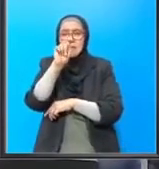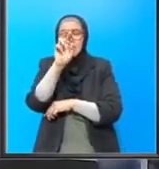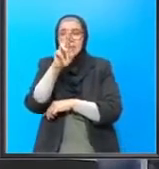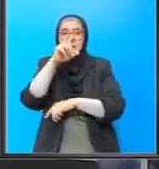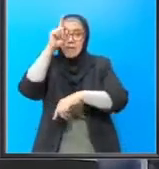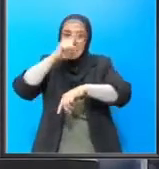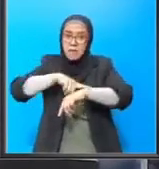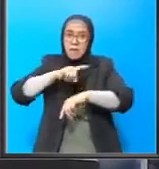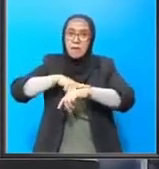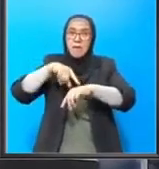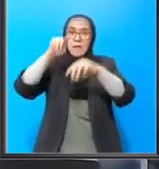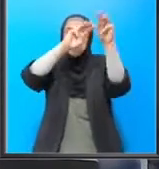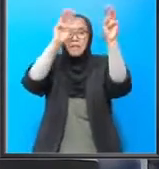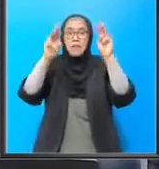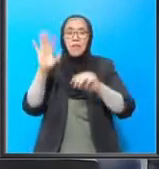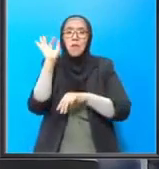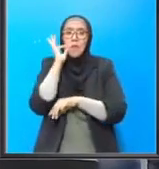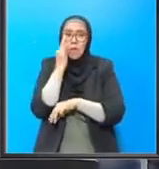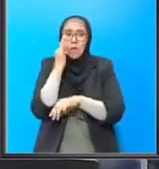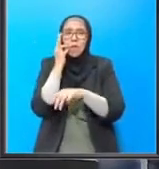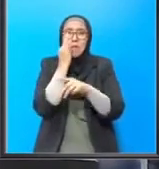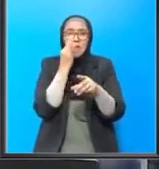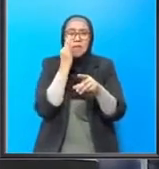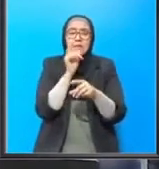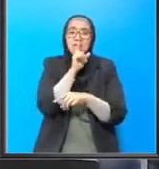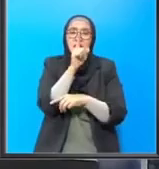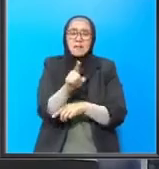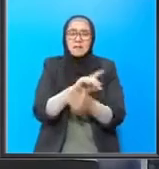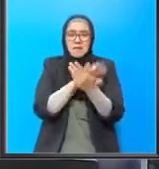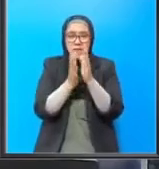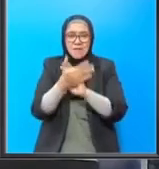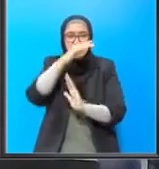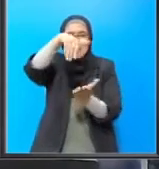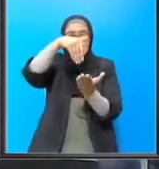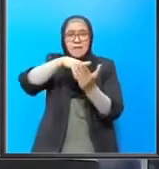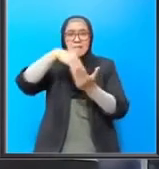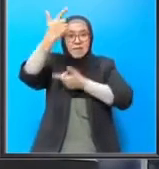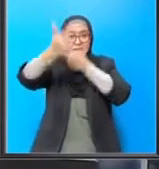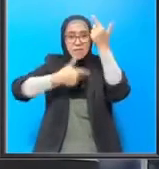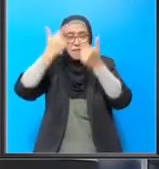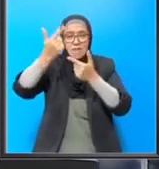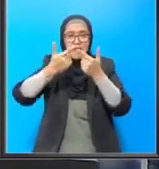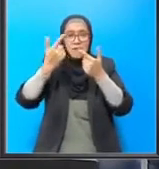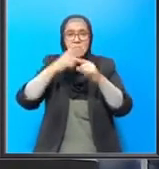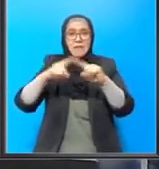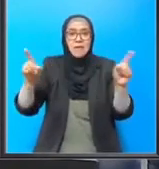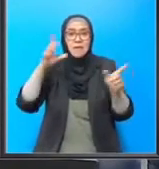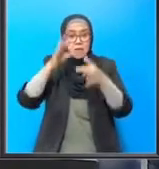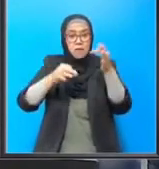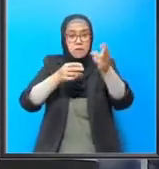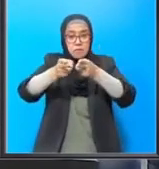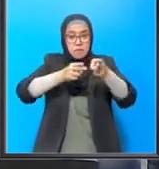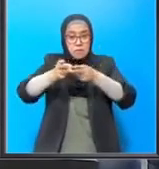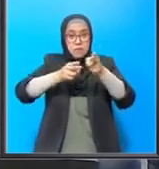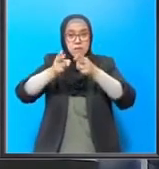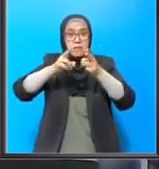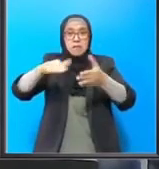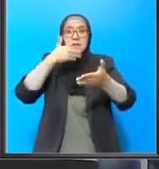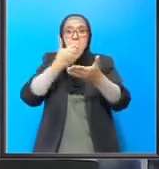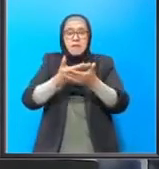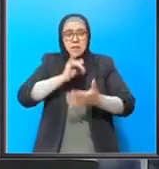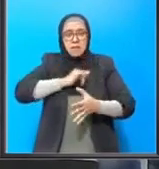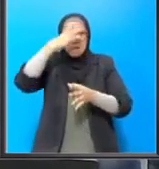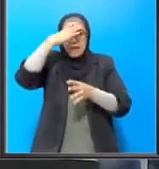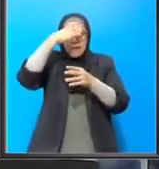buah-buahan tentunya dia menjadi pusat pelancongan namun kalau dia diurus dengan baik saya yakin